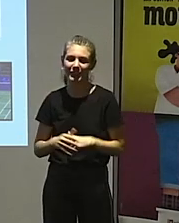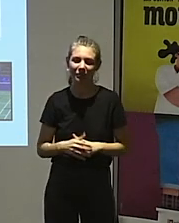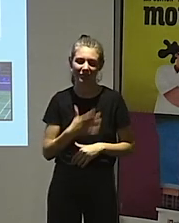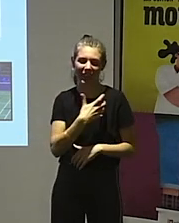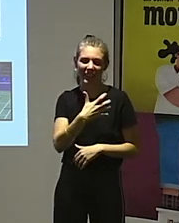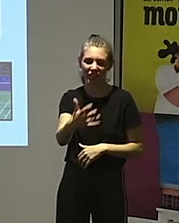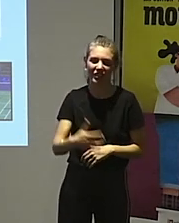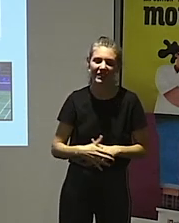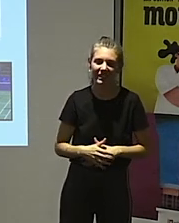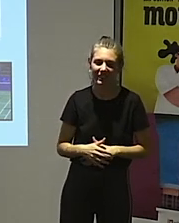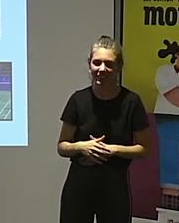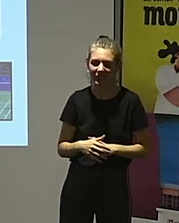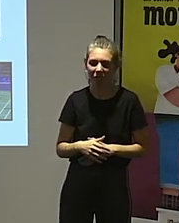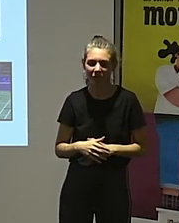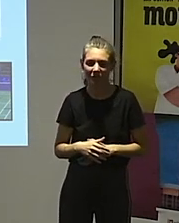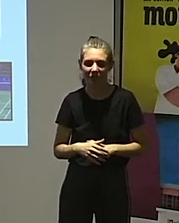Riche.